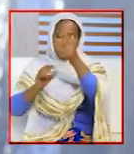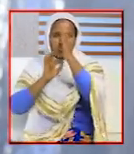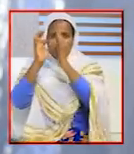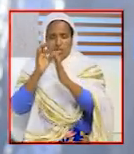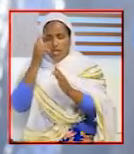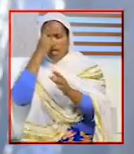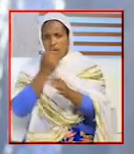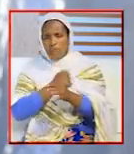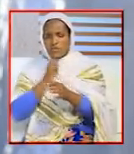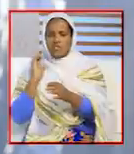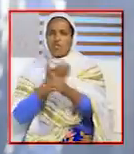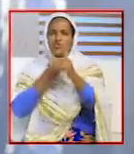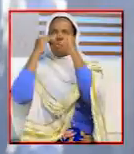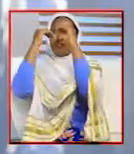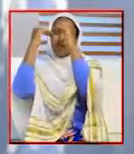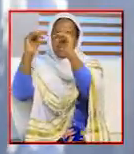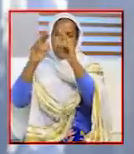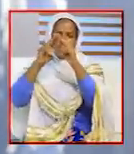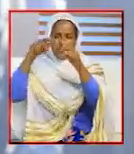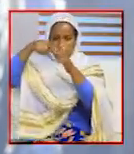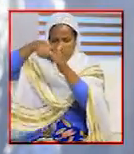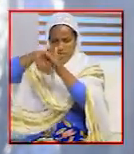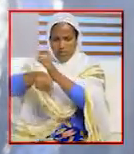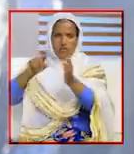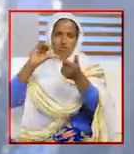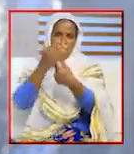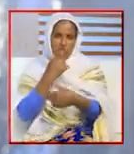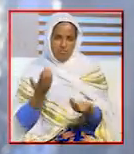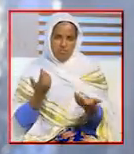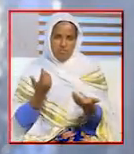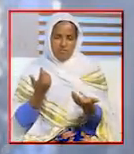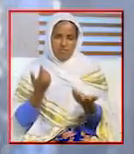ቁጥር የእምነታቸው መጠን በጣም ጥልቅ ሆነ።